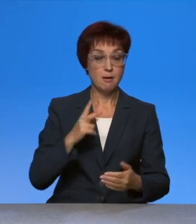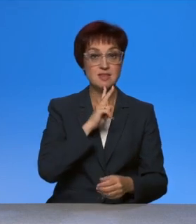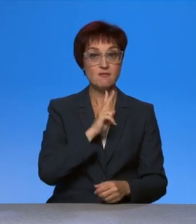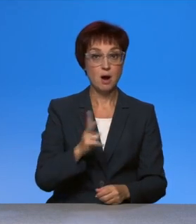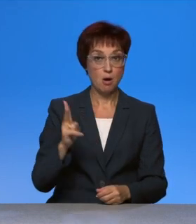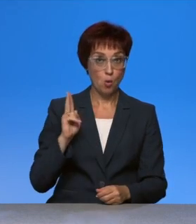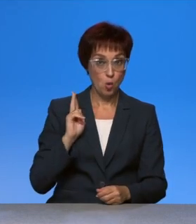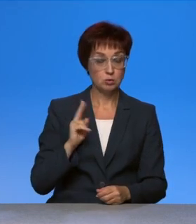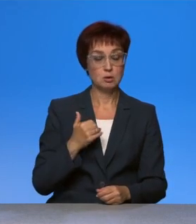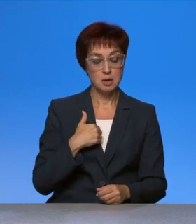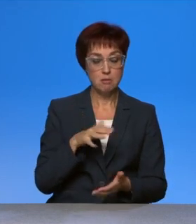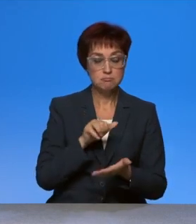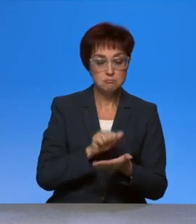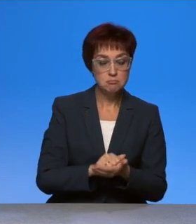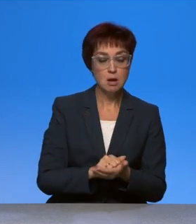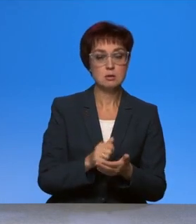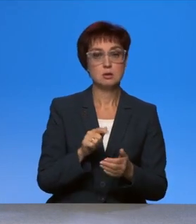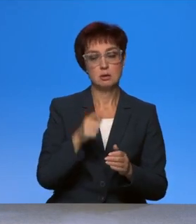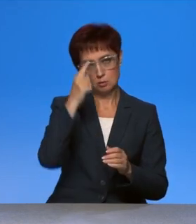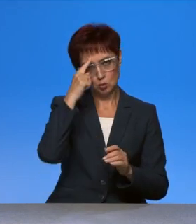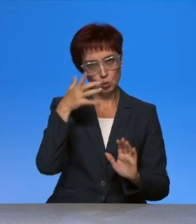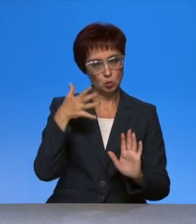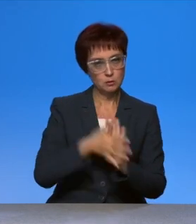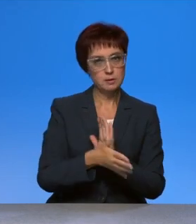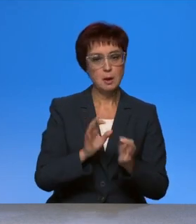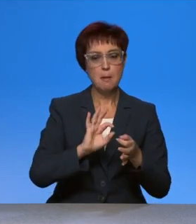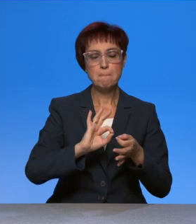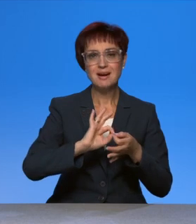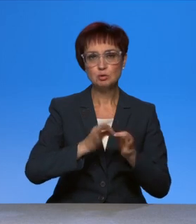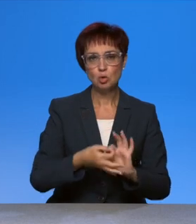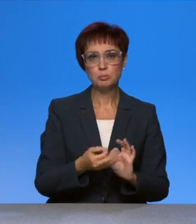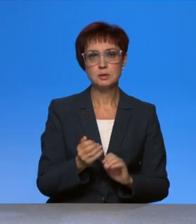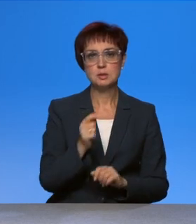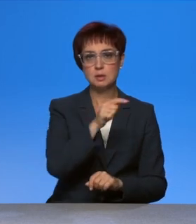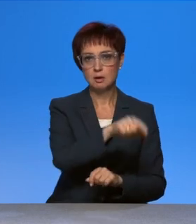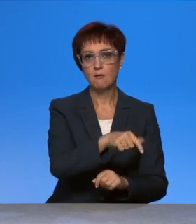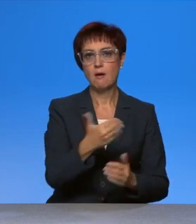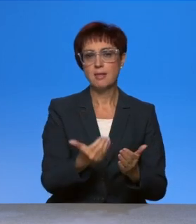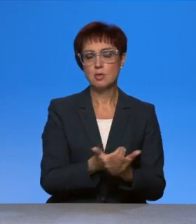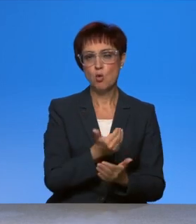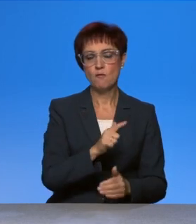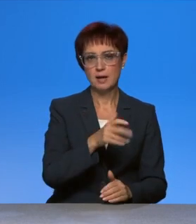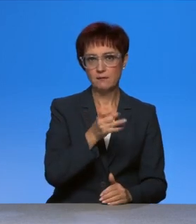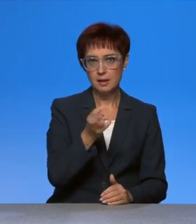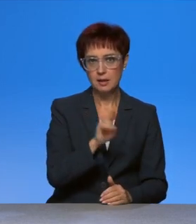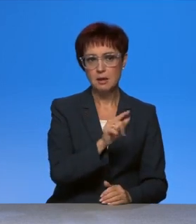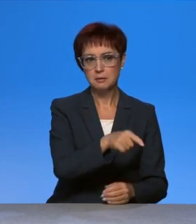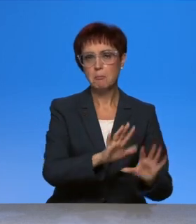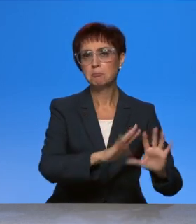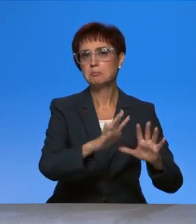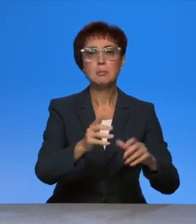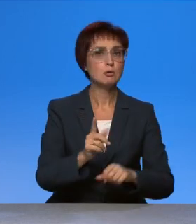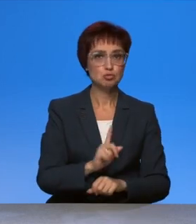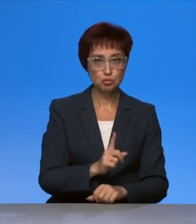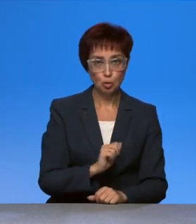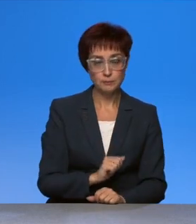чтобы узнать подробности о том, что происходит в Папуа-Новой Гвинее. Ни в Академии наук, ни исследователи, которые, ну, хотя бы просто